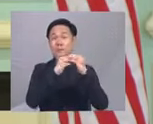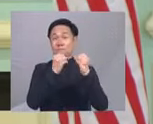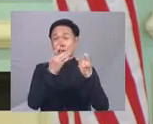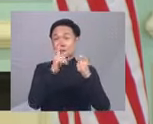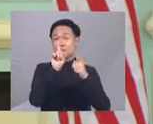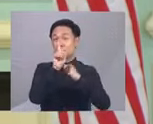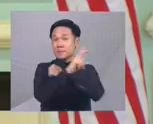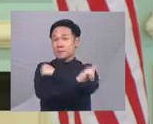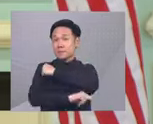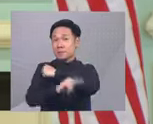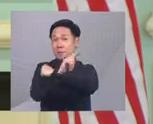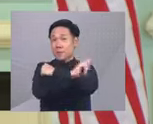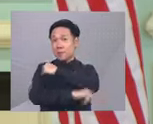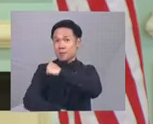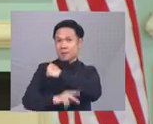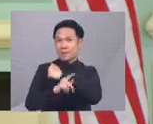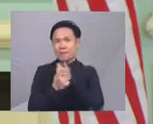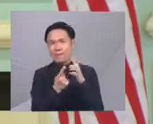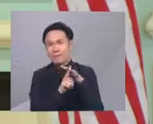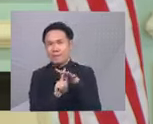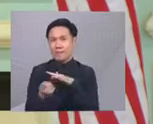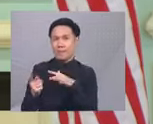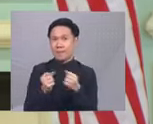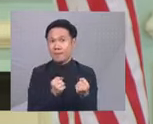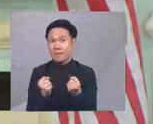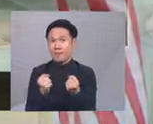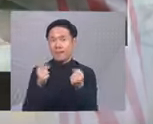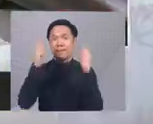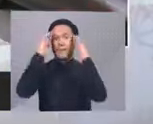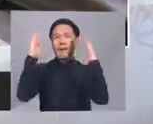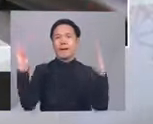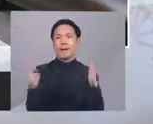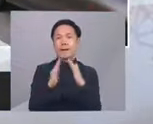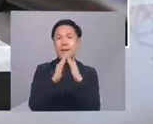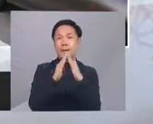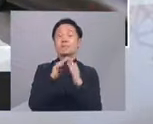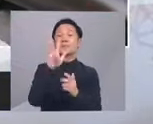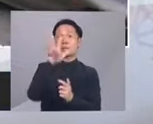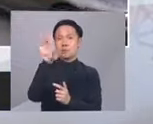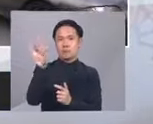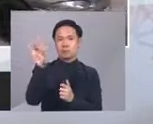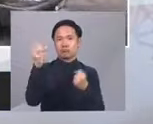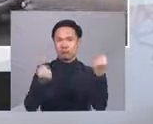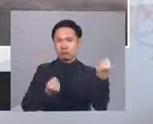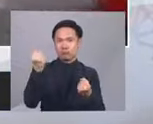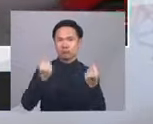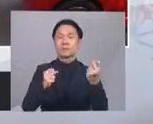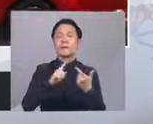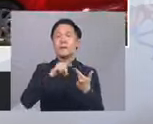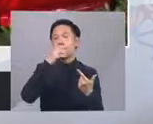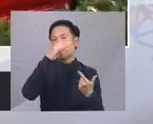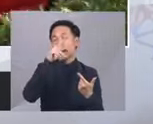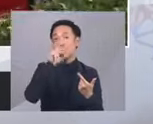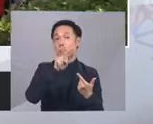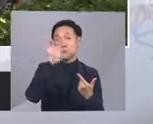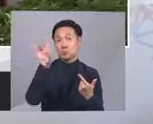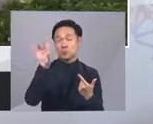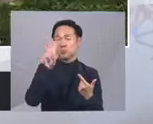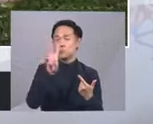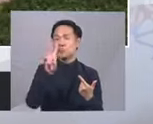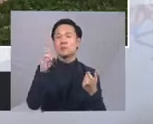negeri yang tertinggi adalah Pahang 38, Melaka